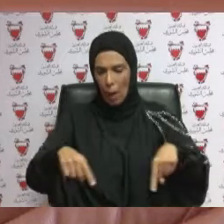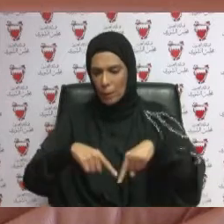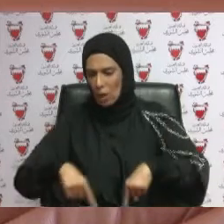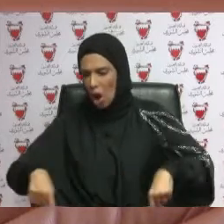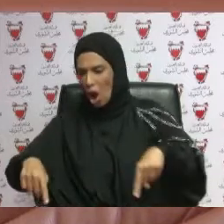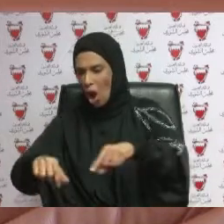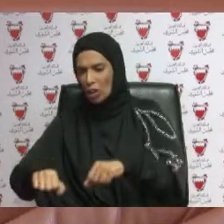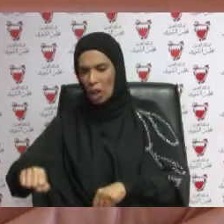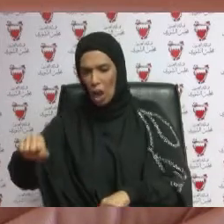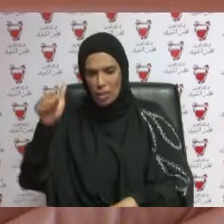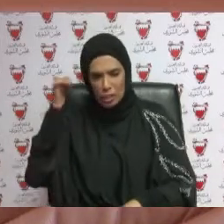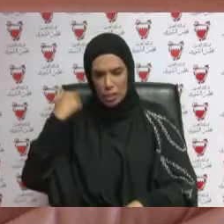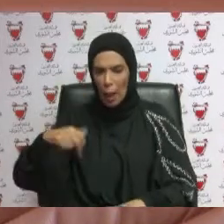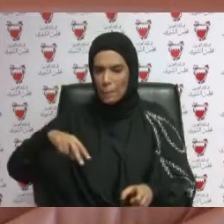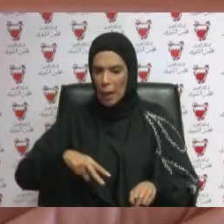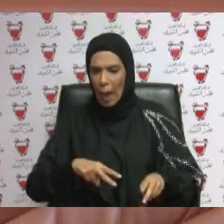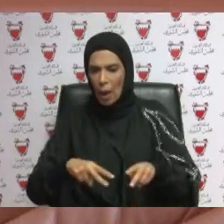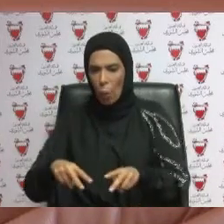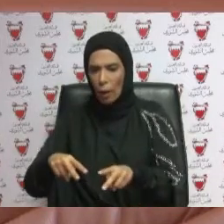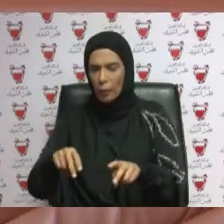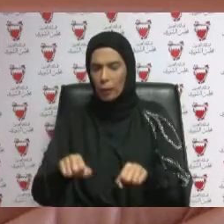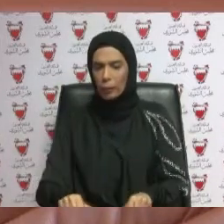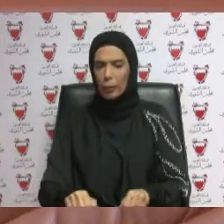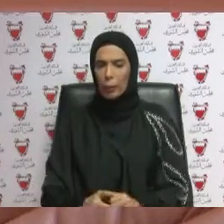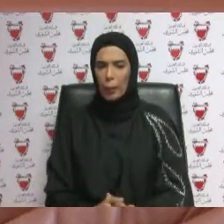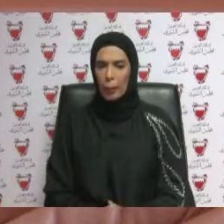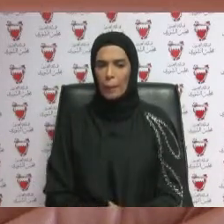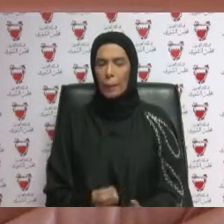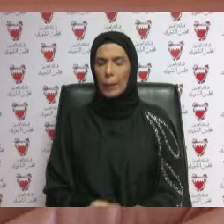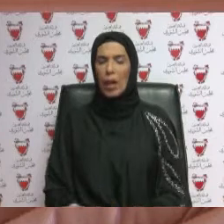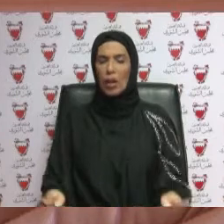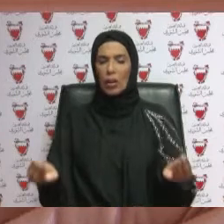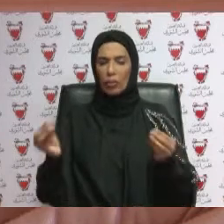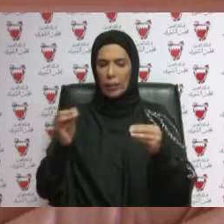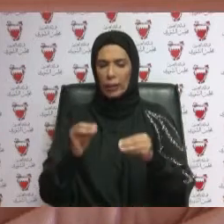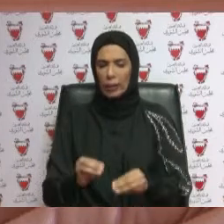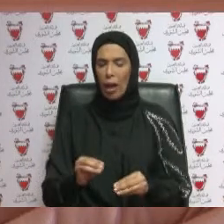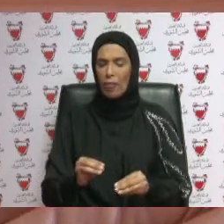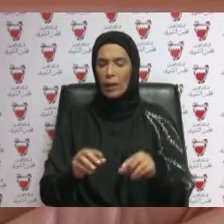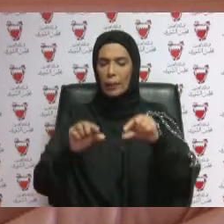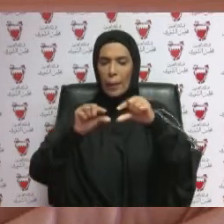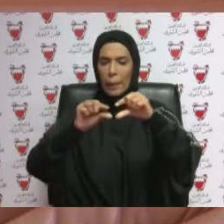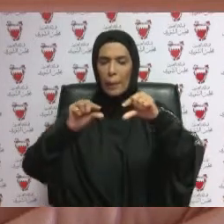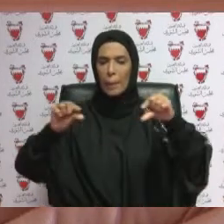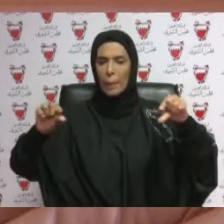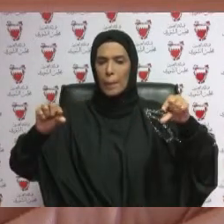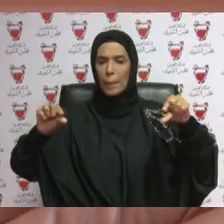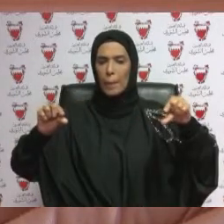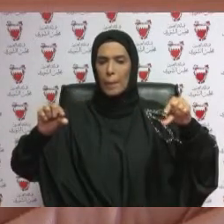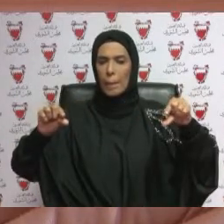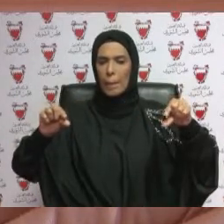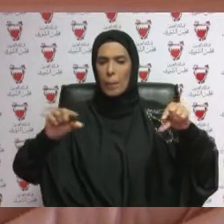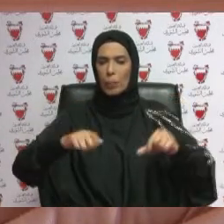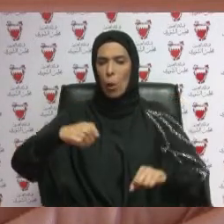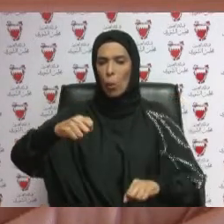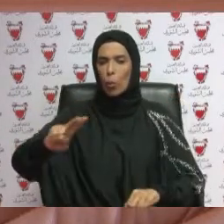المادة لا إشكال مطلقا، الإشكال فقط في قضية إضافة عبارة الرجوع للجهات